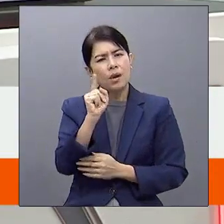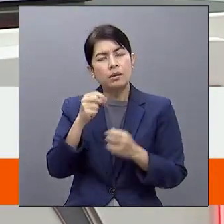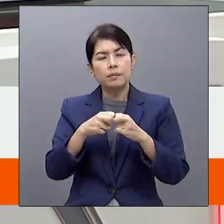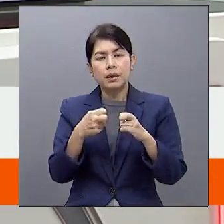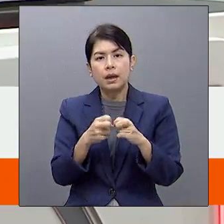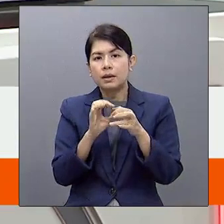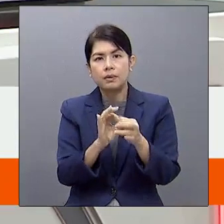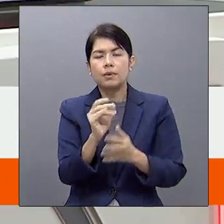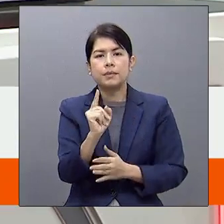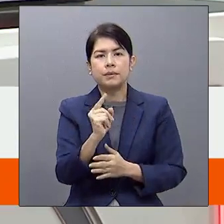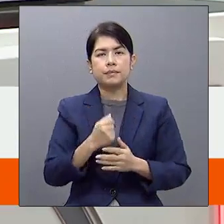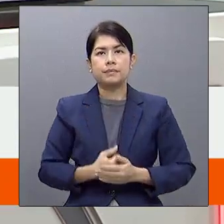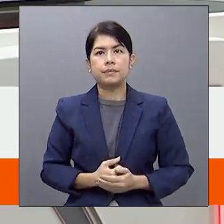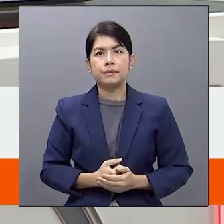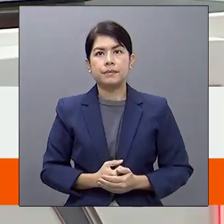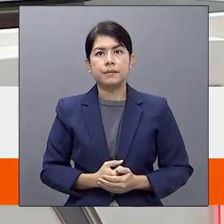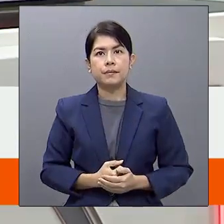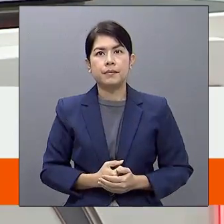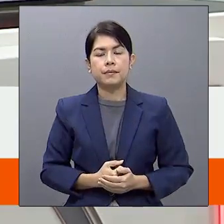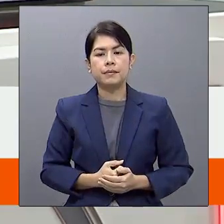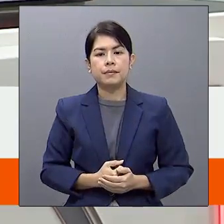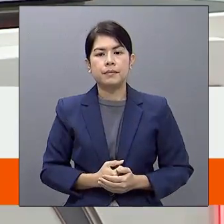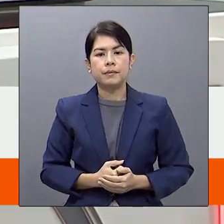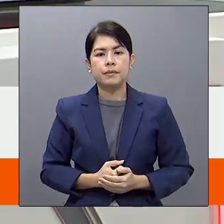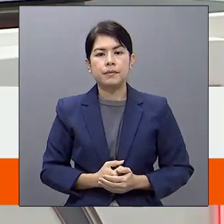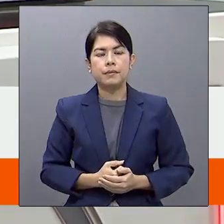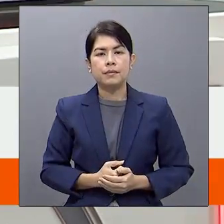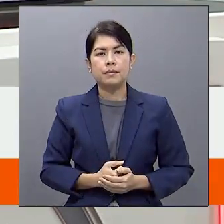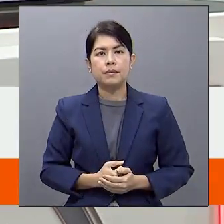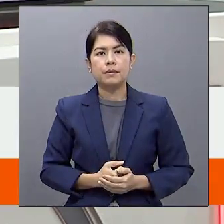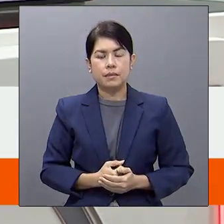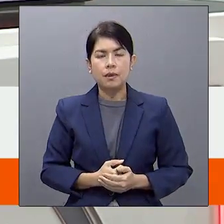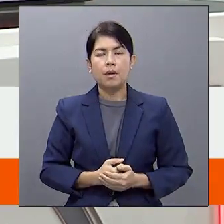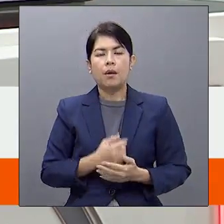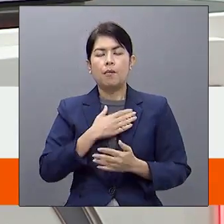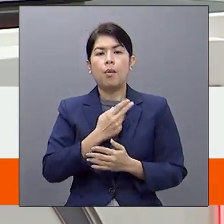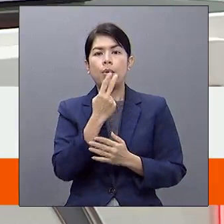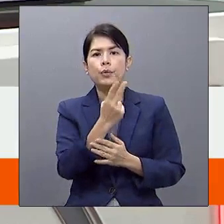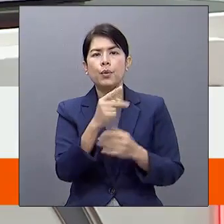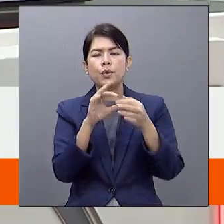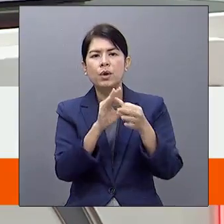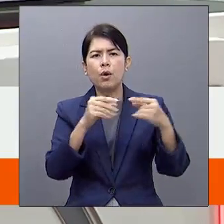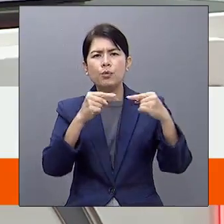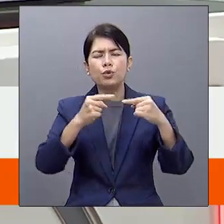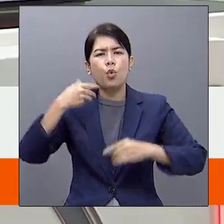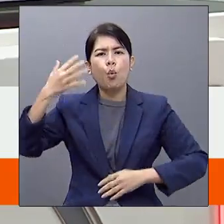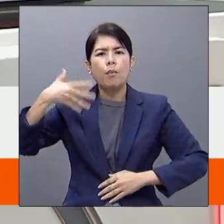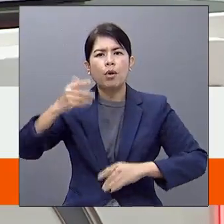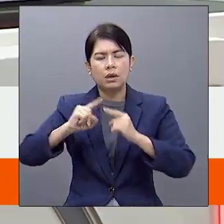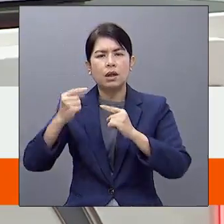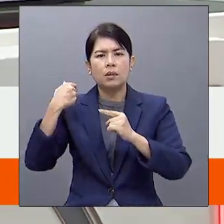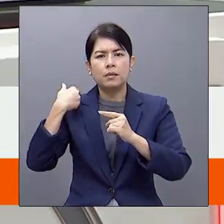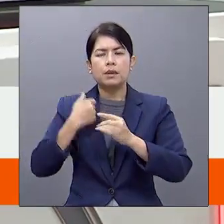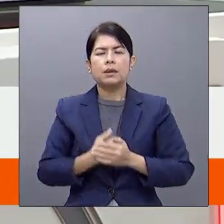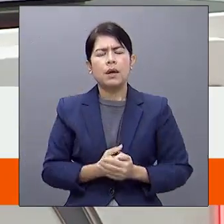อะไรบ้างคะ ครับผมครับผมติดตามไอ้ฮอตสปอตทุกวันนะครับมีฝนตก